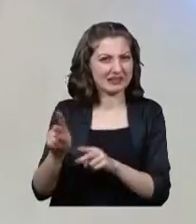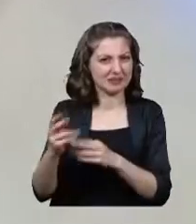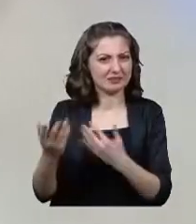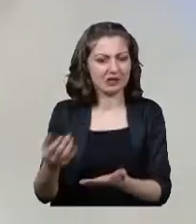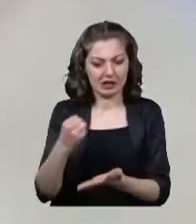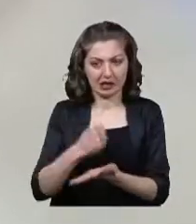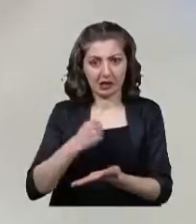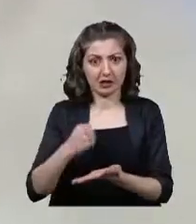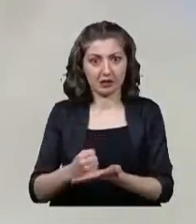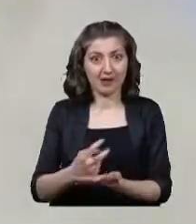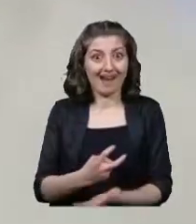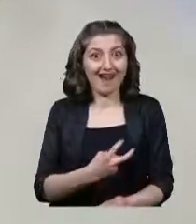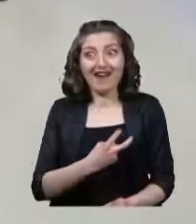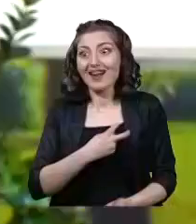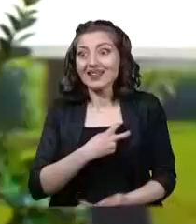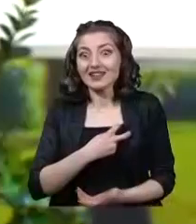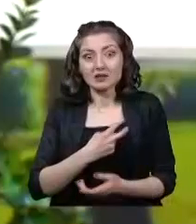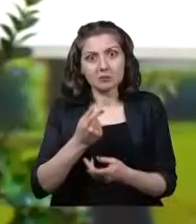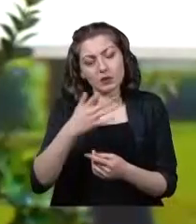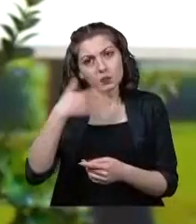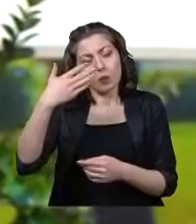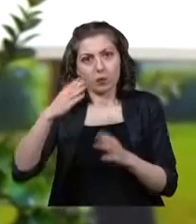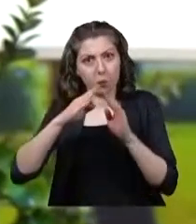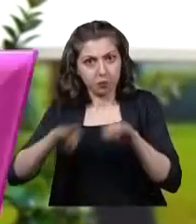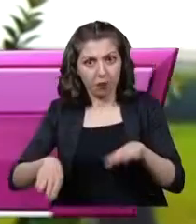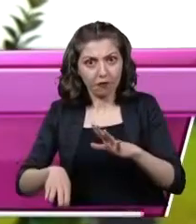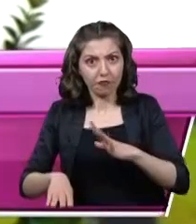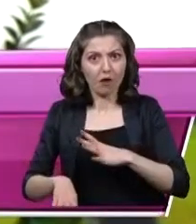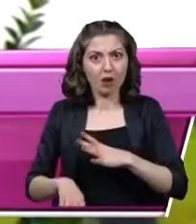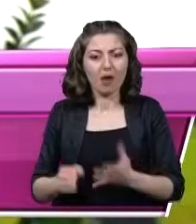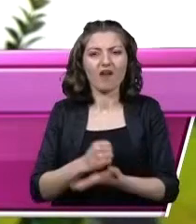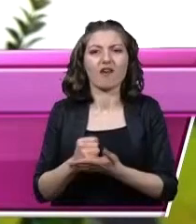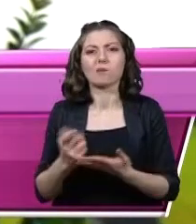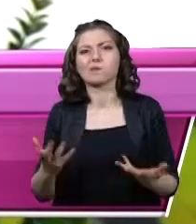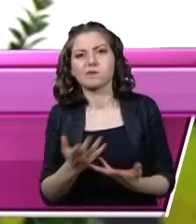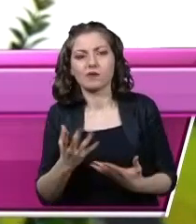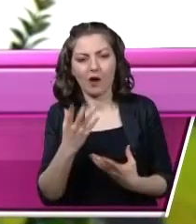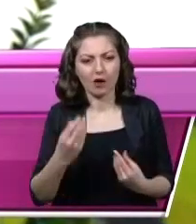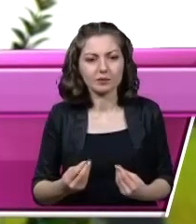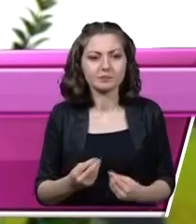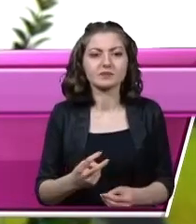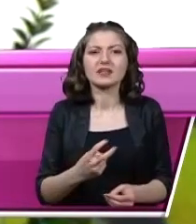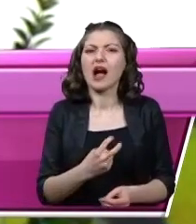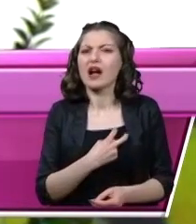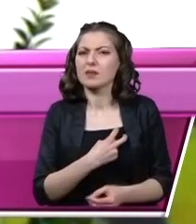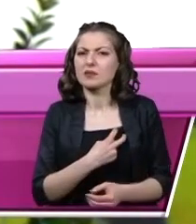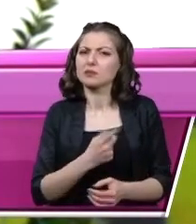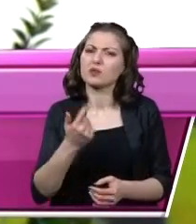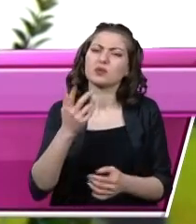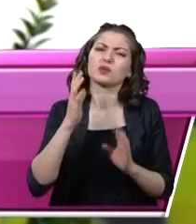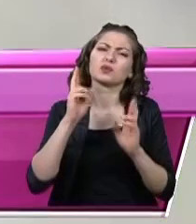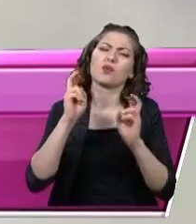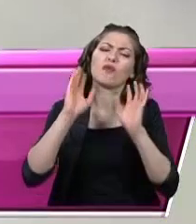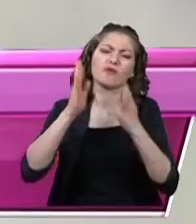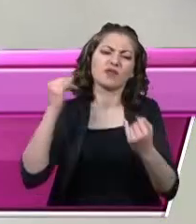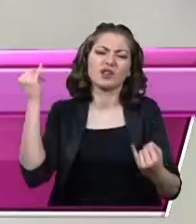bu evlenince Aşk ilgi alaka Özen bitiyor mu Evet şimdi Aslında Aşk tartışmalı